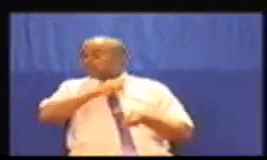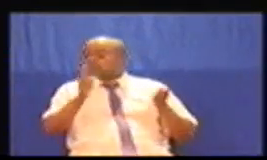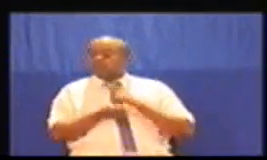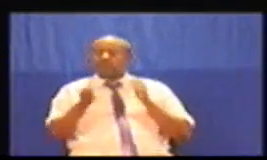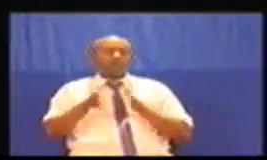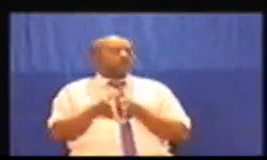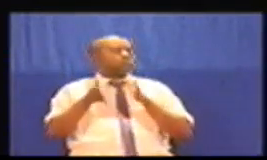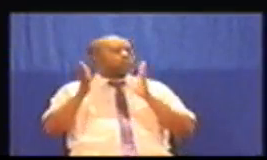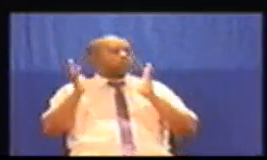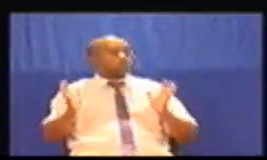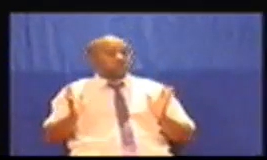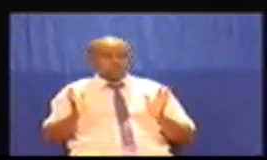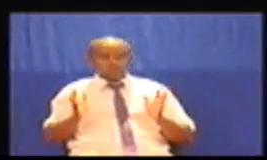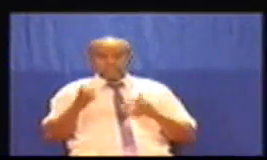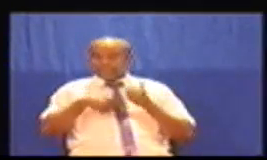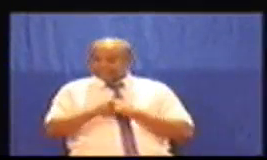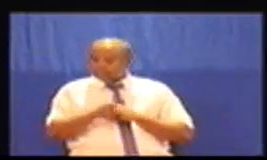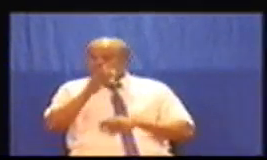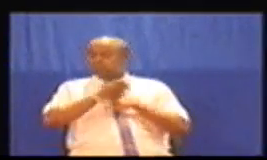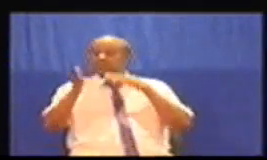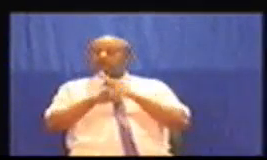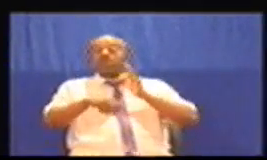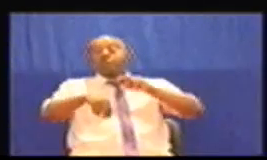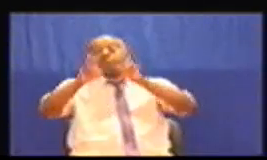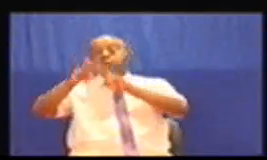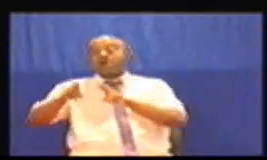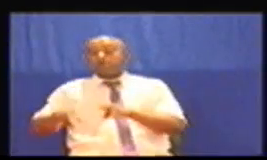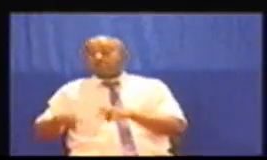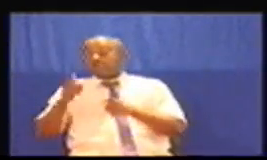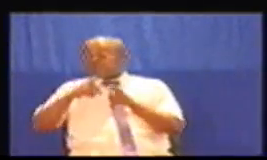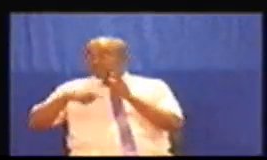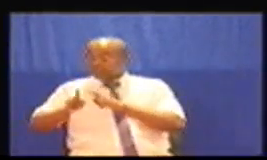sana katika majengo ya kimahakama, lakini vile vile katika mfumo